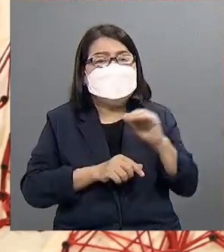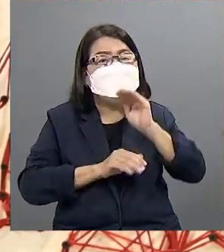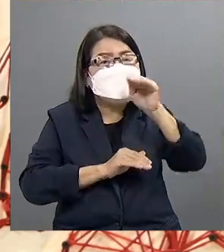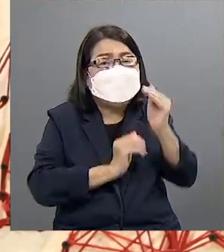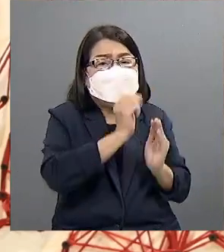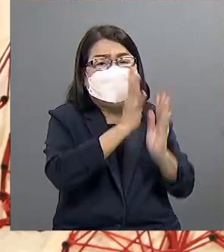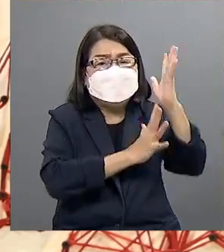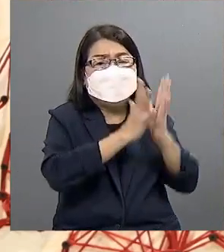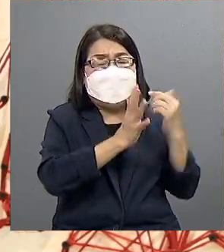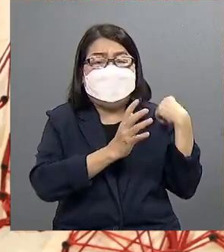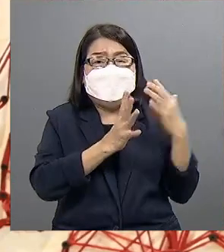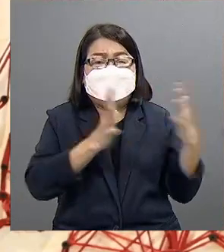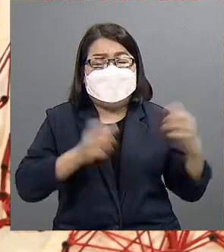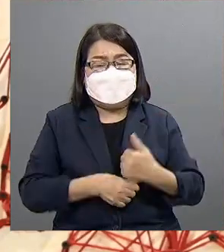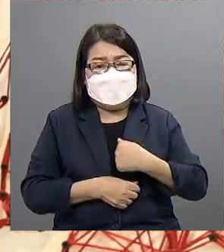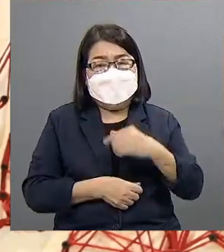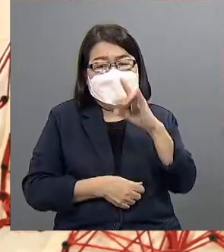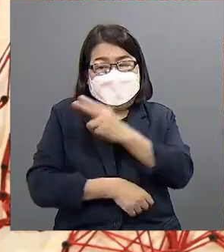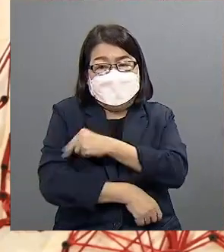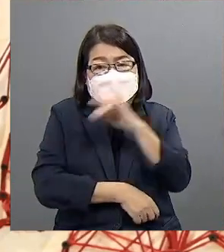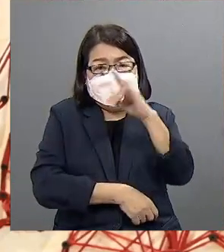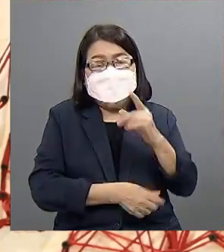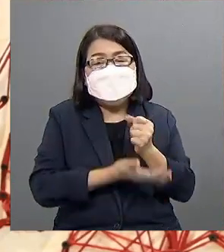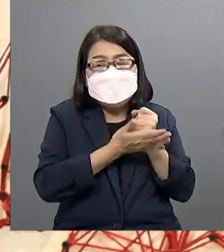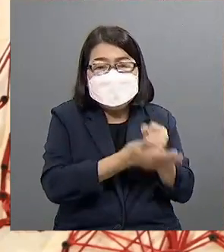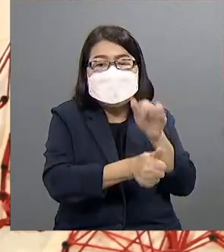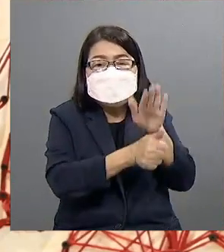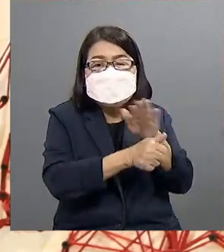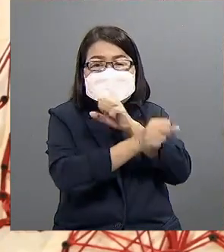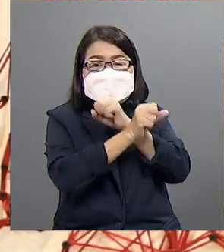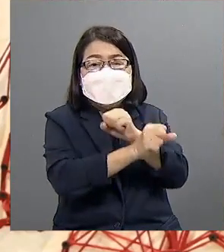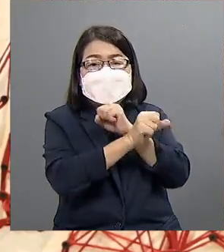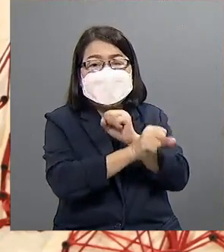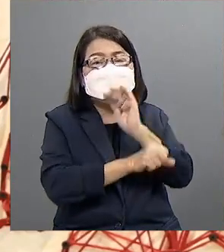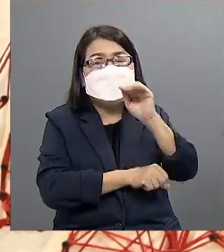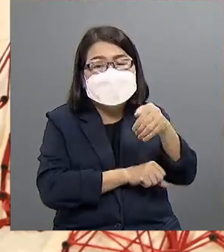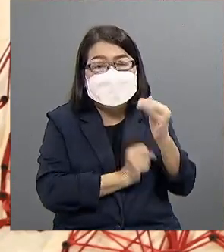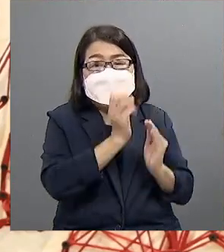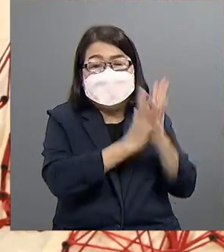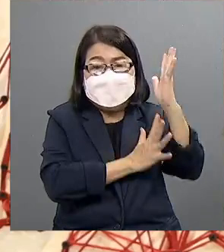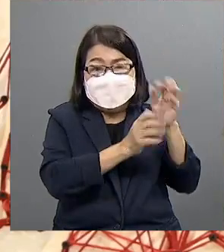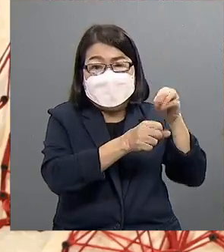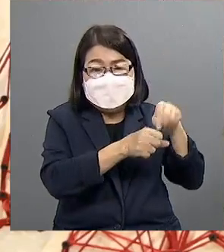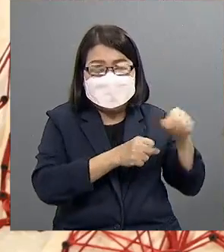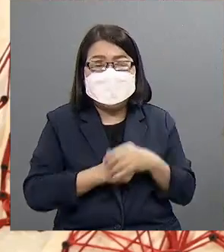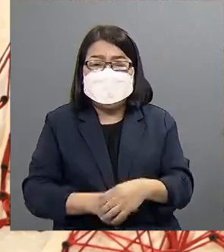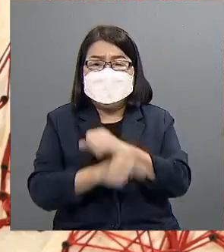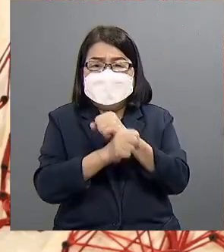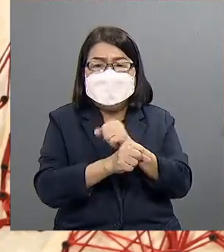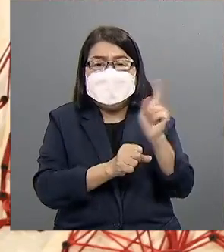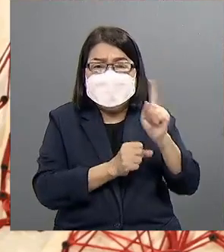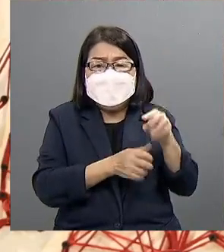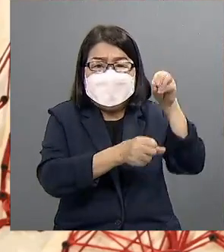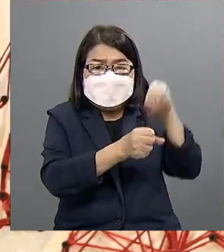ที่จะช่วยในการดูแลปกป้องช้างป่าด้วยในแง่ของการที่จะป้องกันโรคต่างๆที่มาจากปศุสั